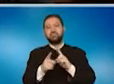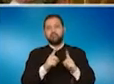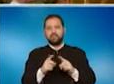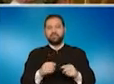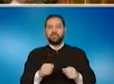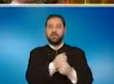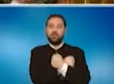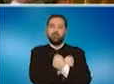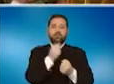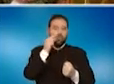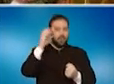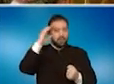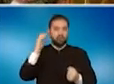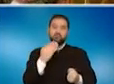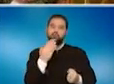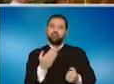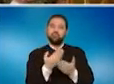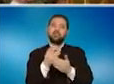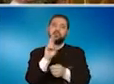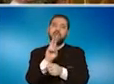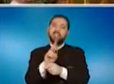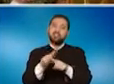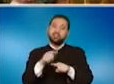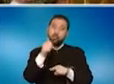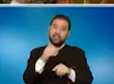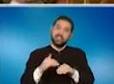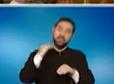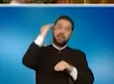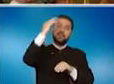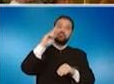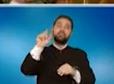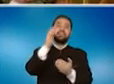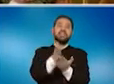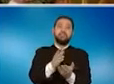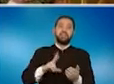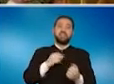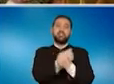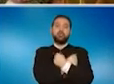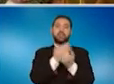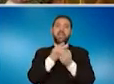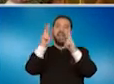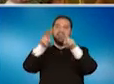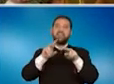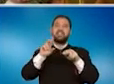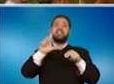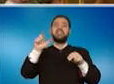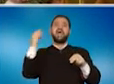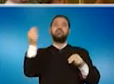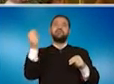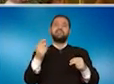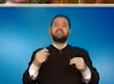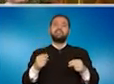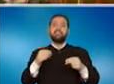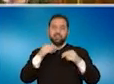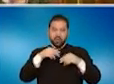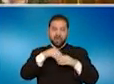bucurie. Dragi telespectatori, mulțumim pentru atenție și într-adevăr mai presus de dreptate este iubirea care coboară de sus și vine la fiecare dintre noi. Vă